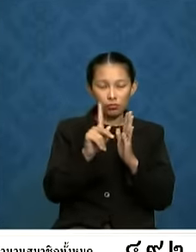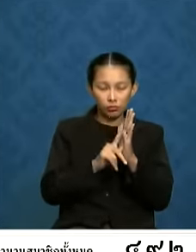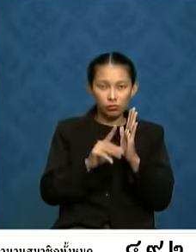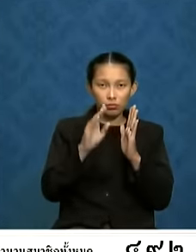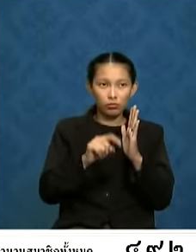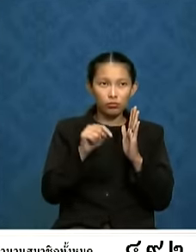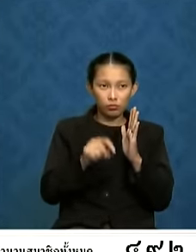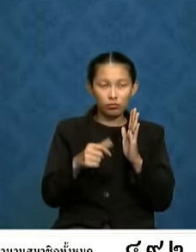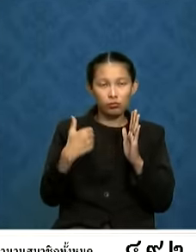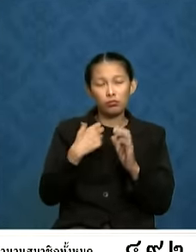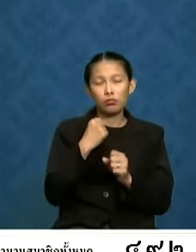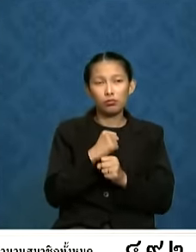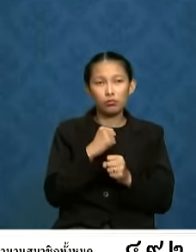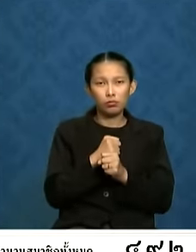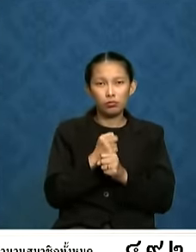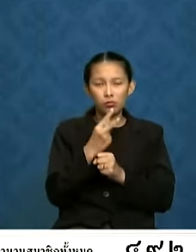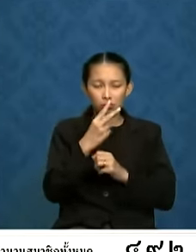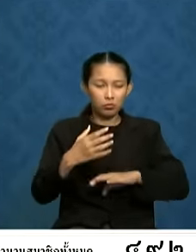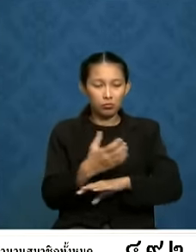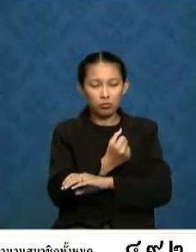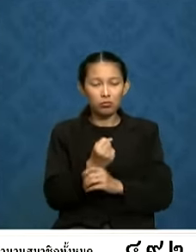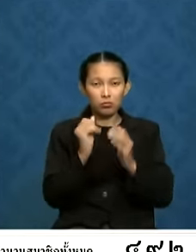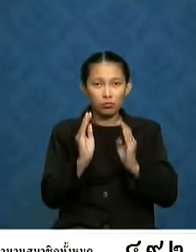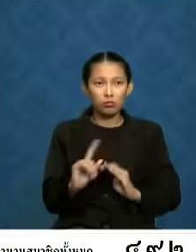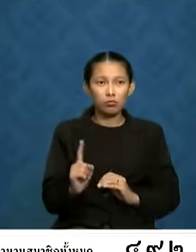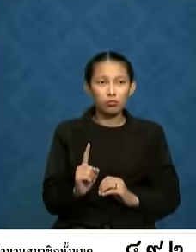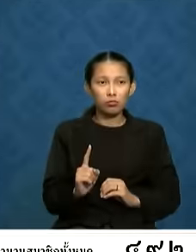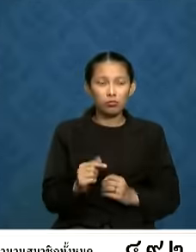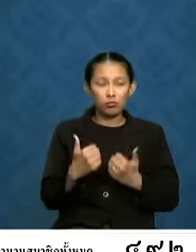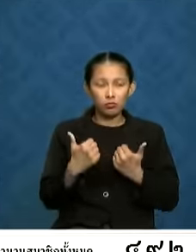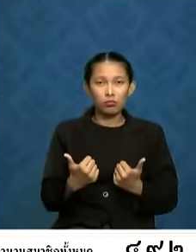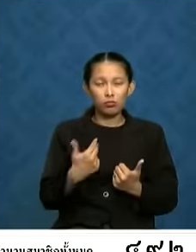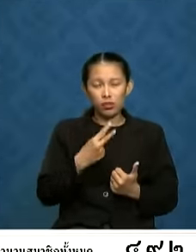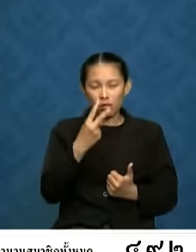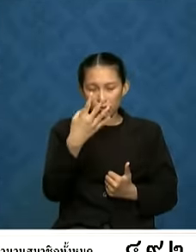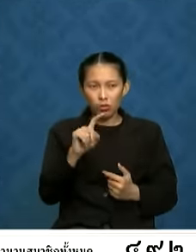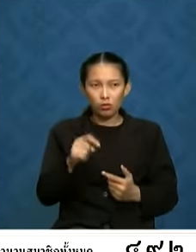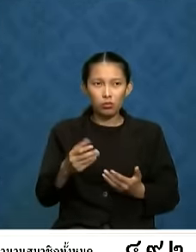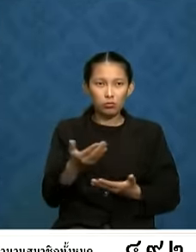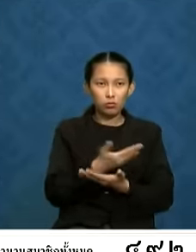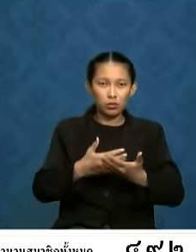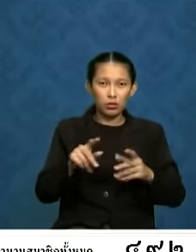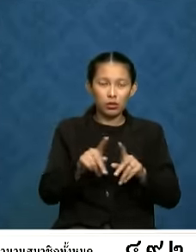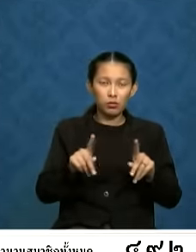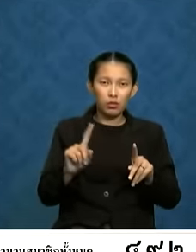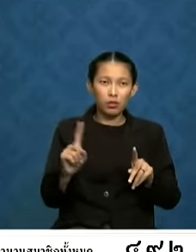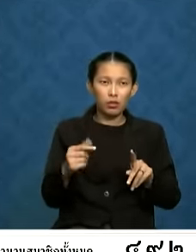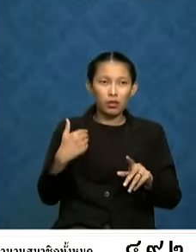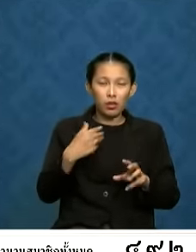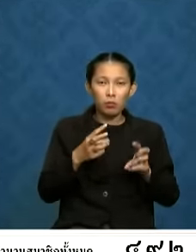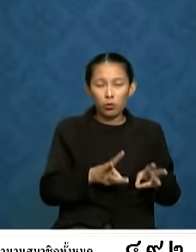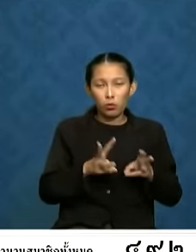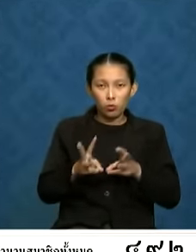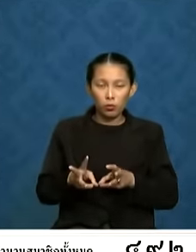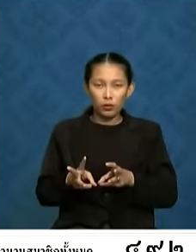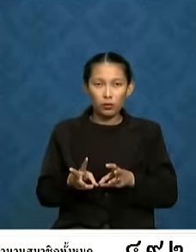แบบนี้แล้วนำให้ทำให้เกิดบรรยากาศทางการเมืองแบบนี้ซึ่งเป็นจุดที่เราอยากจะพิจารณาในกรรมาธิการเนี่ยคือการที่จะเป็นแนวทางใน